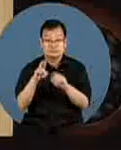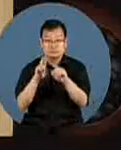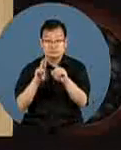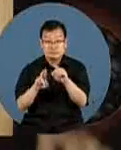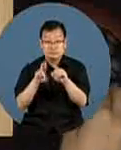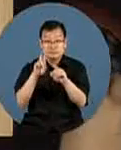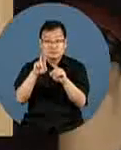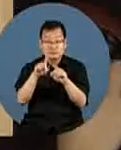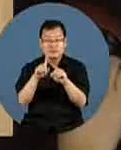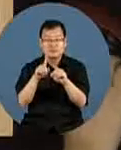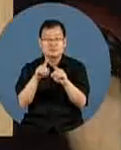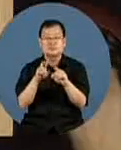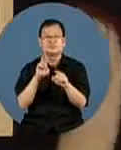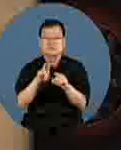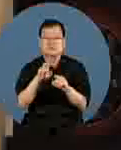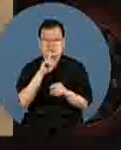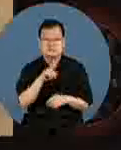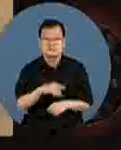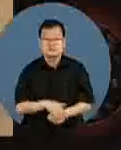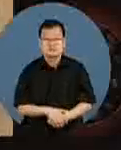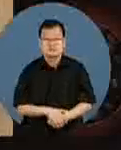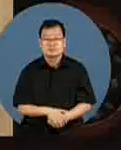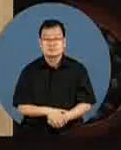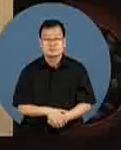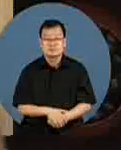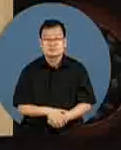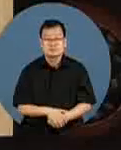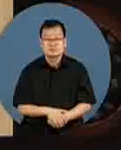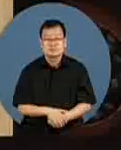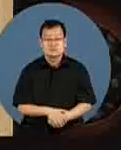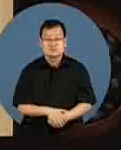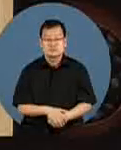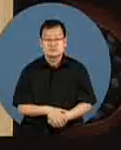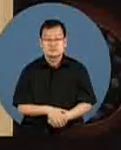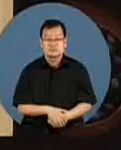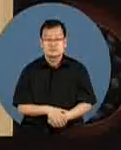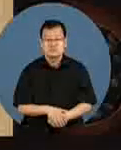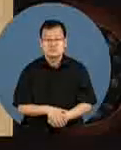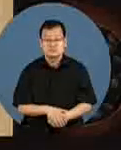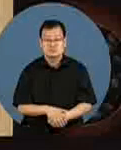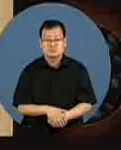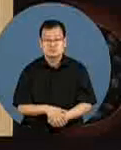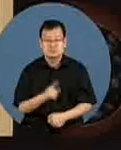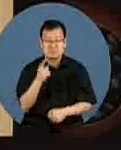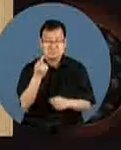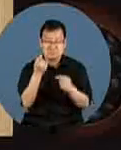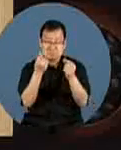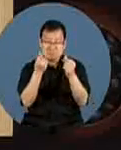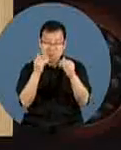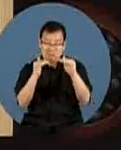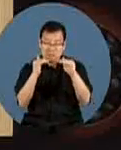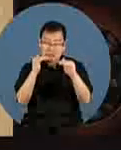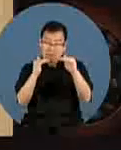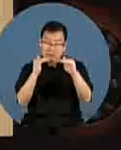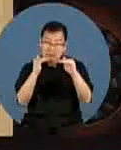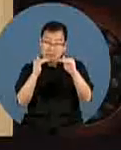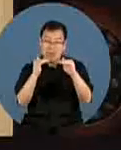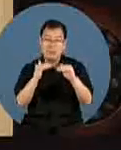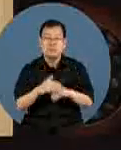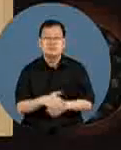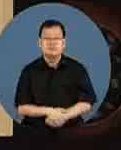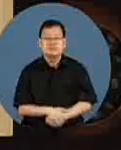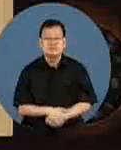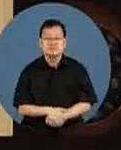다음에 붙여버립니다. 네. 확실하게. 그래서는 바둑이 아주 미세한 국면입니다. 그렇죠. 자,